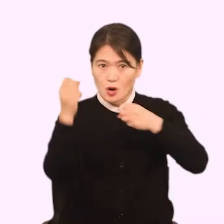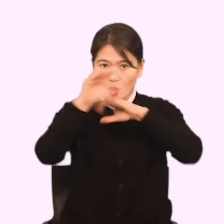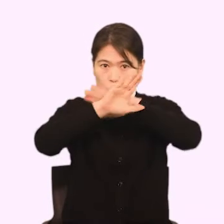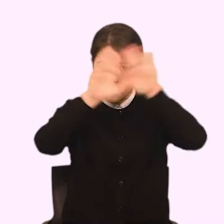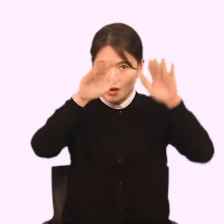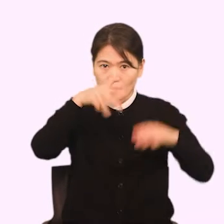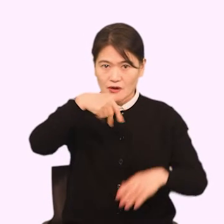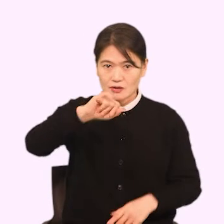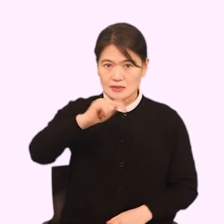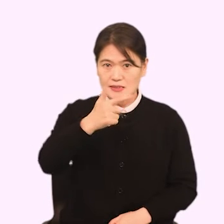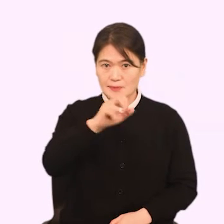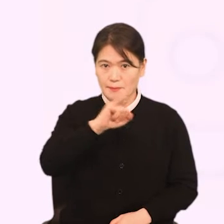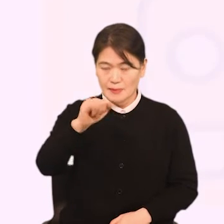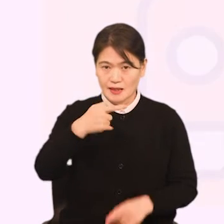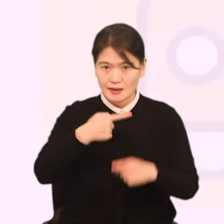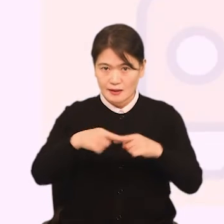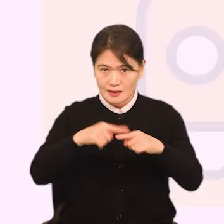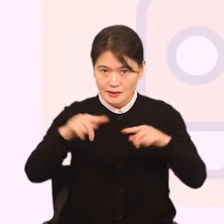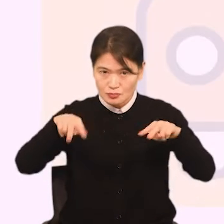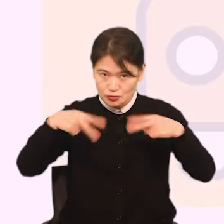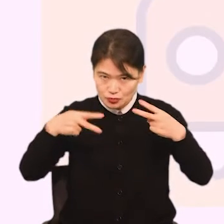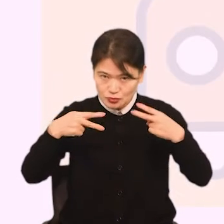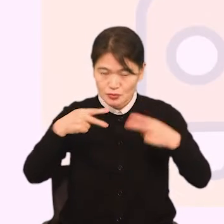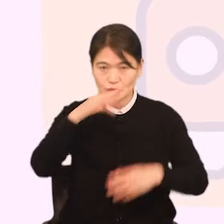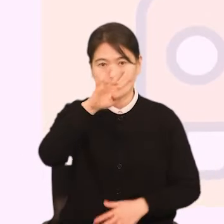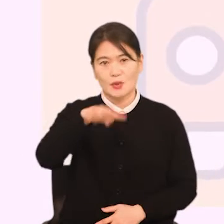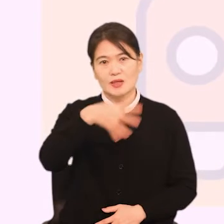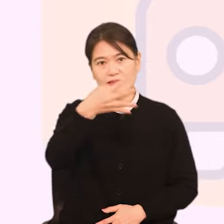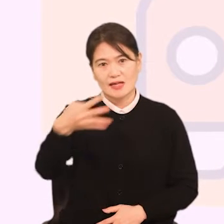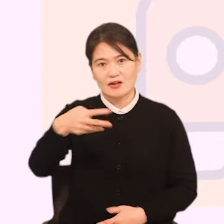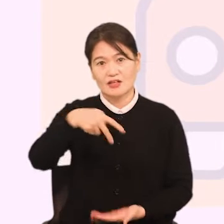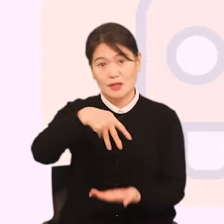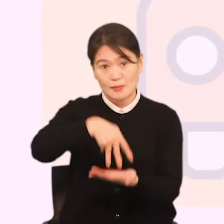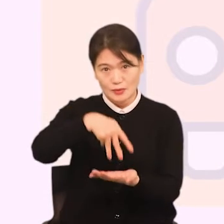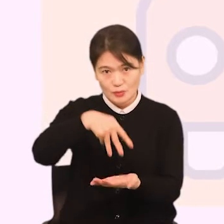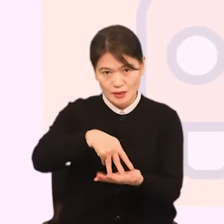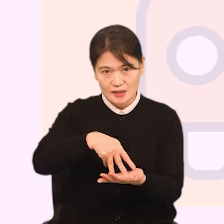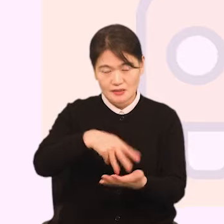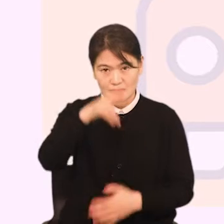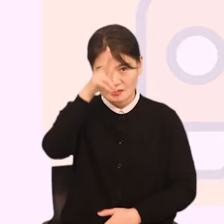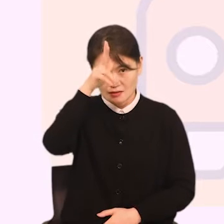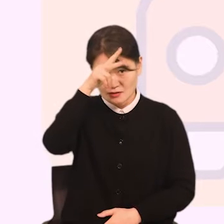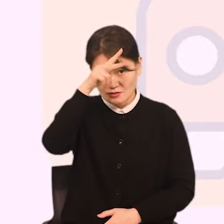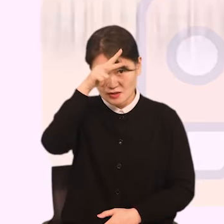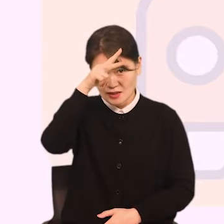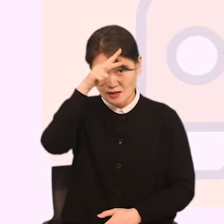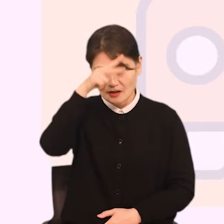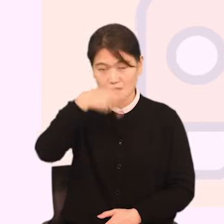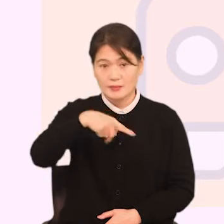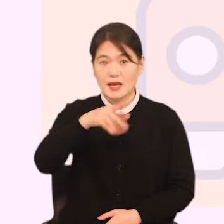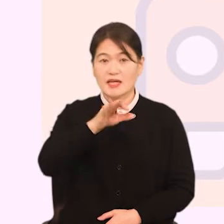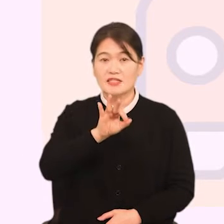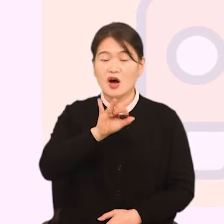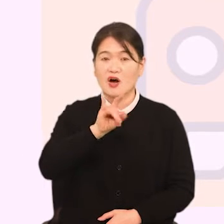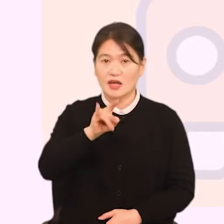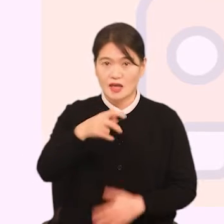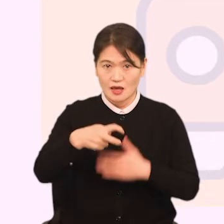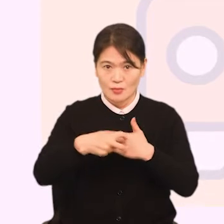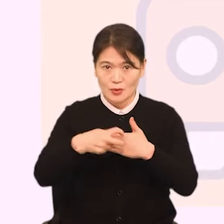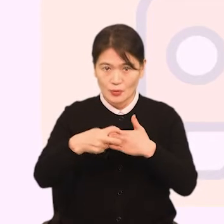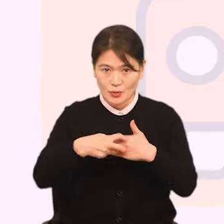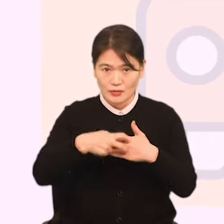시는 앞서 지난 3월 광명동 옛 진미칼국수 앞, 광명사거리 맥도날드 앞, 광명경찰서